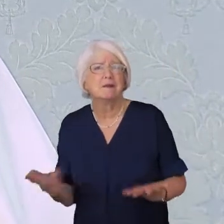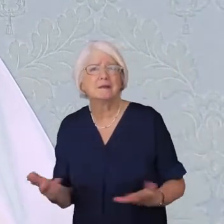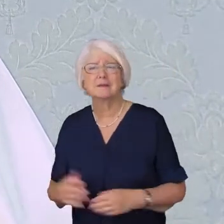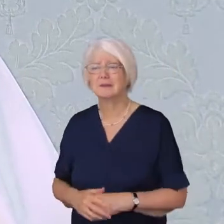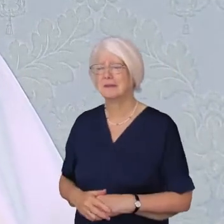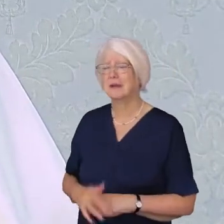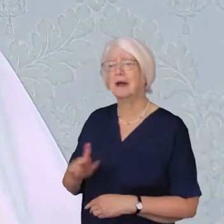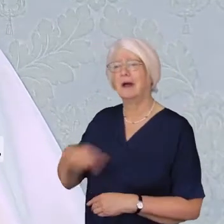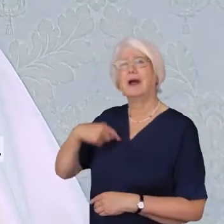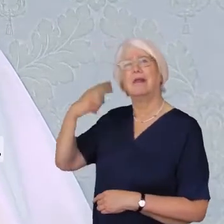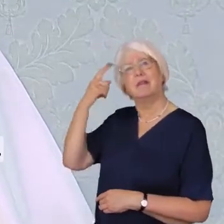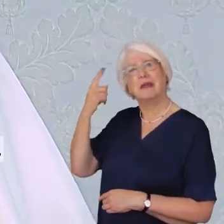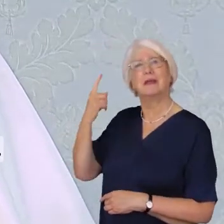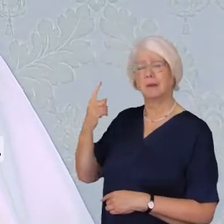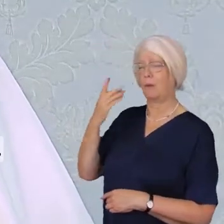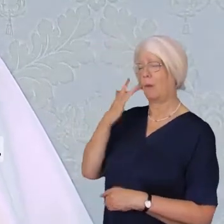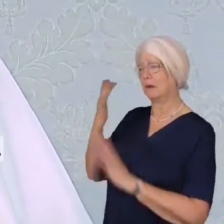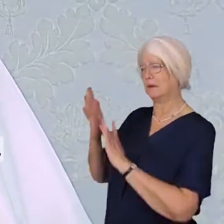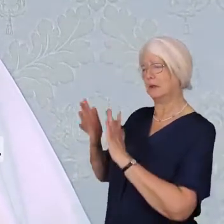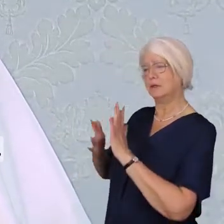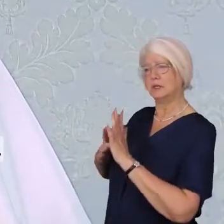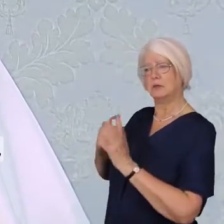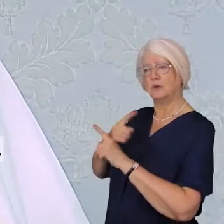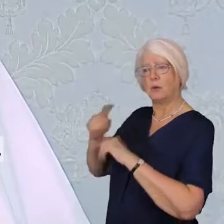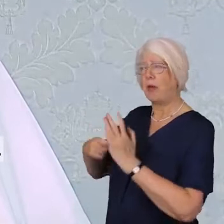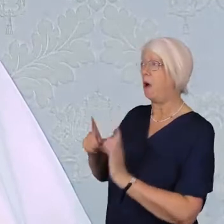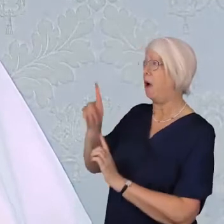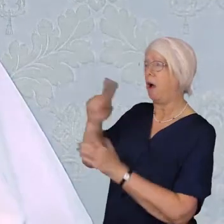quello che Gesù diceva quando parlava dello Spirito Santo.